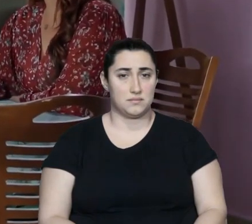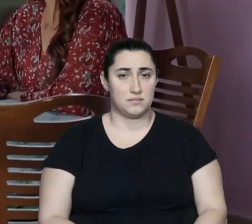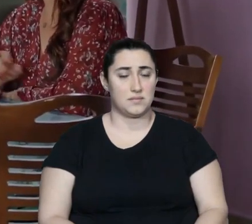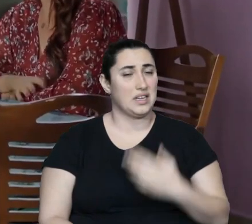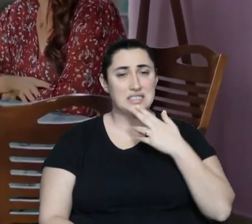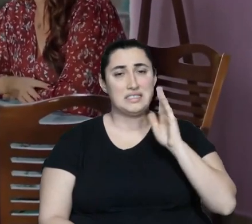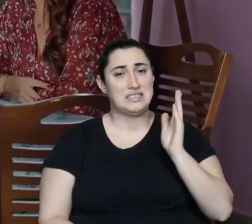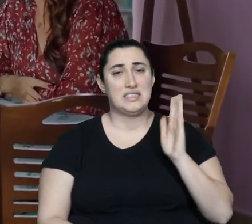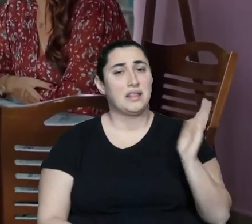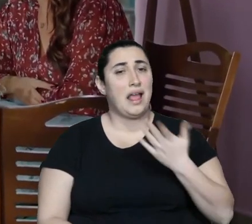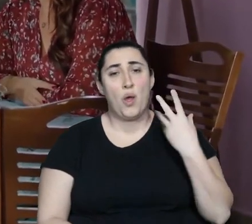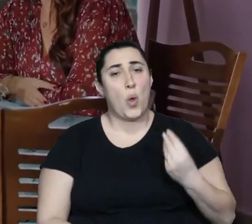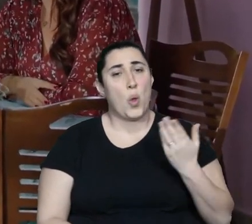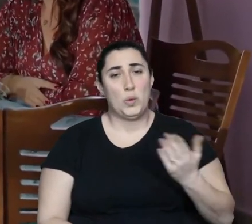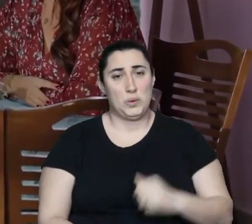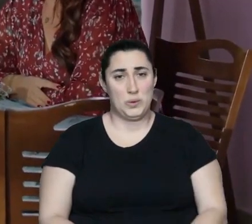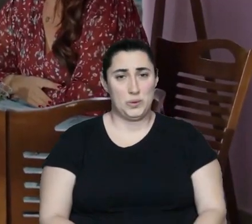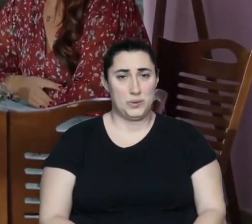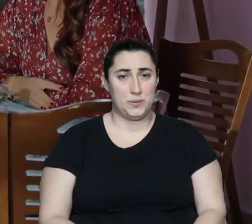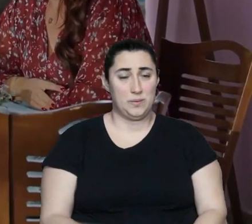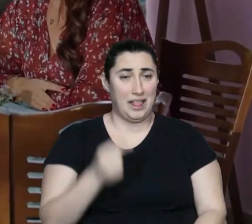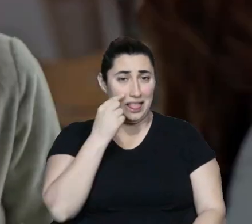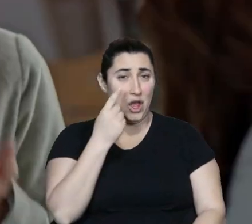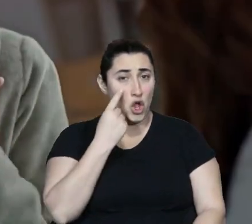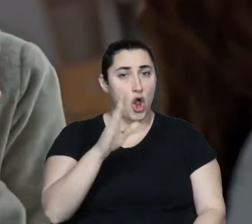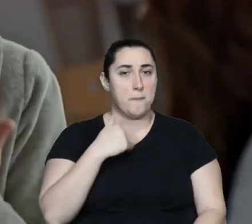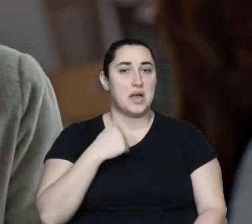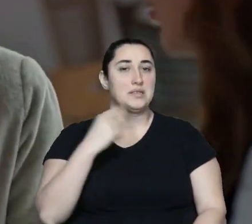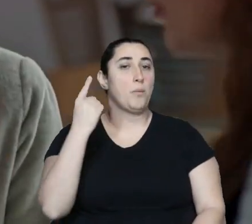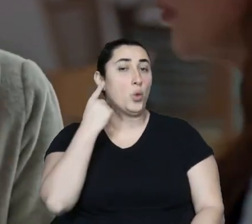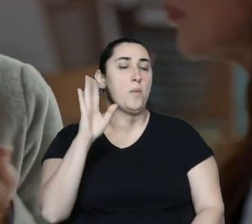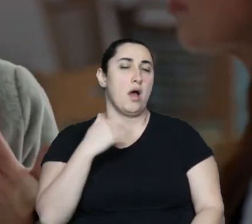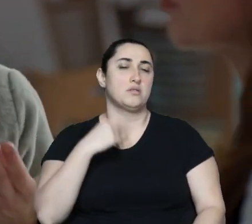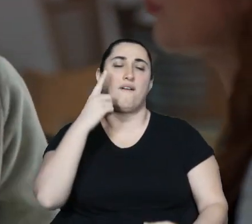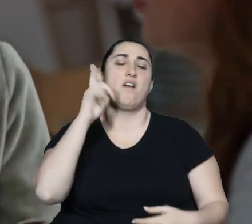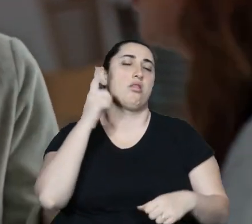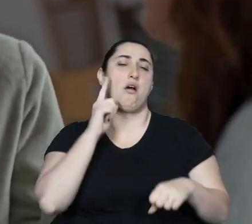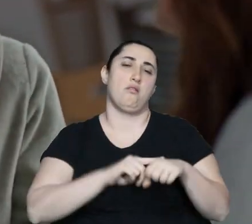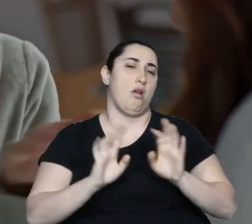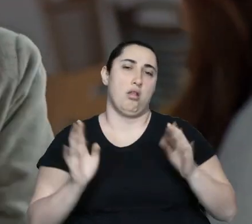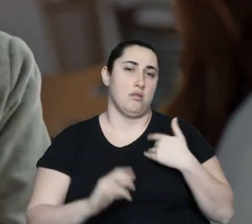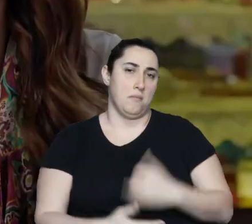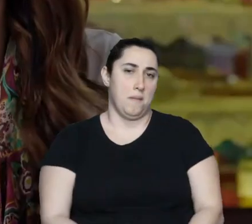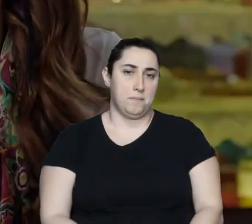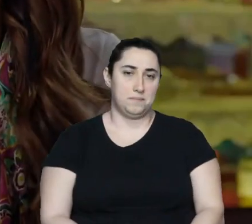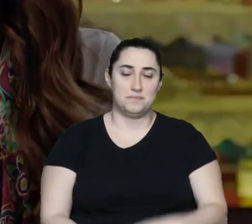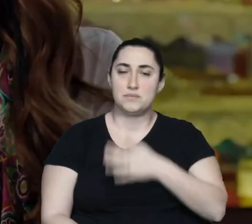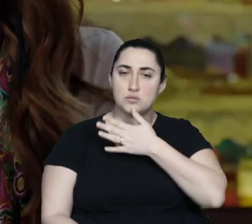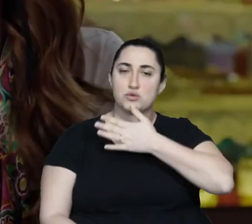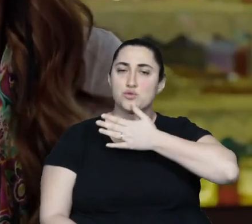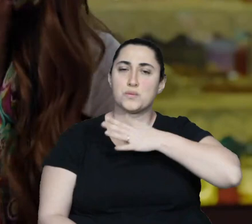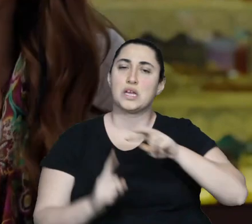Ah kızlar, neler oldu neler. Gözümle görmesem, kulağımla duymasam vallahi inanmazdım.